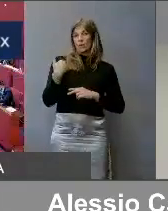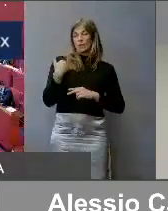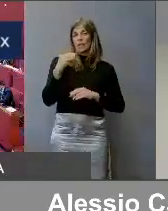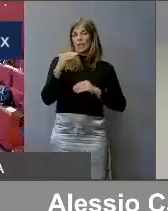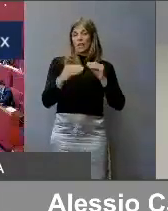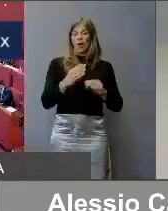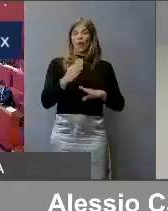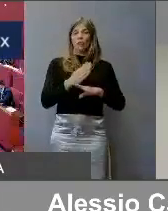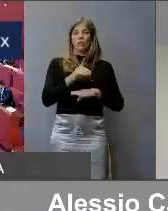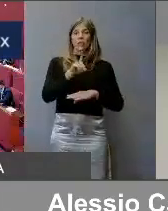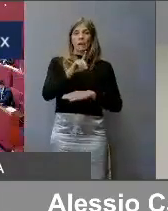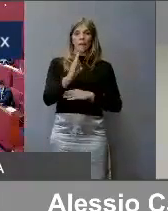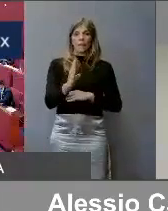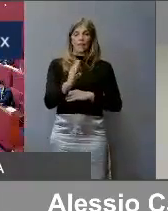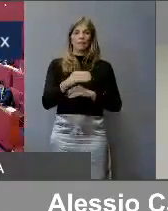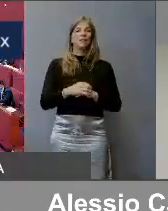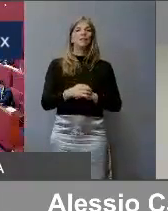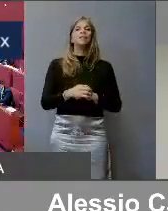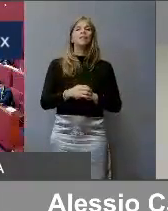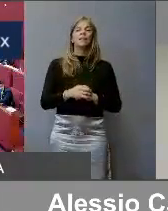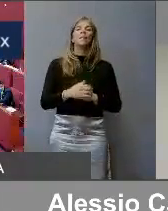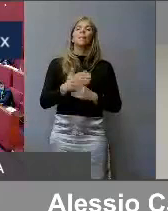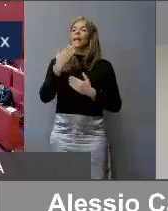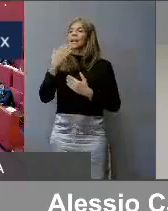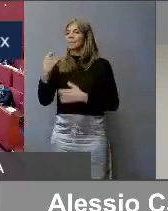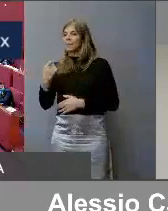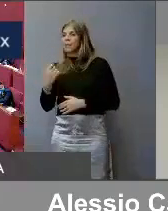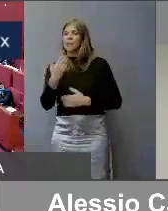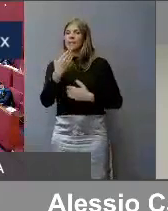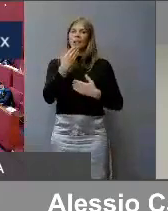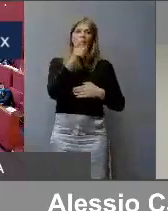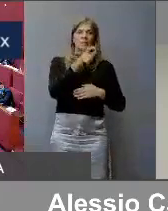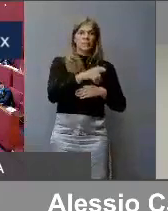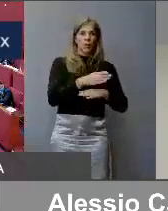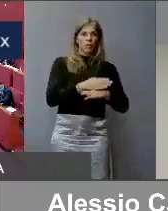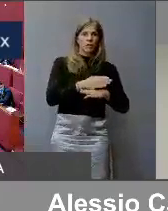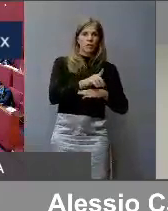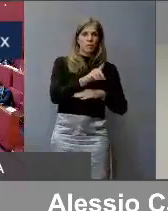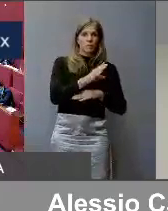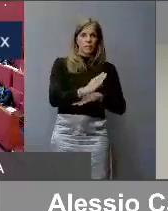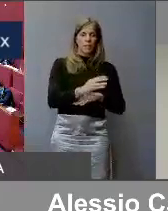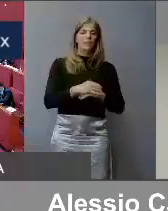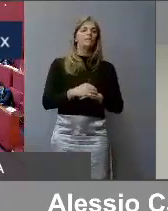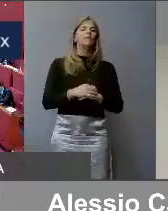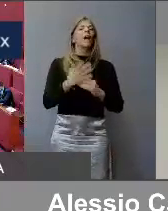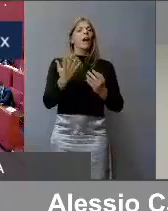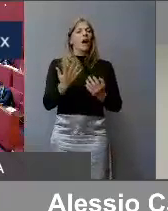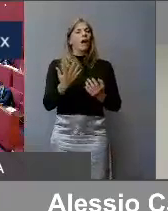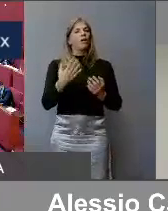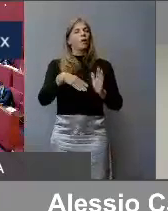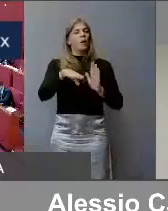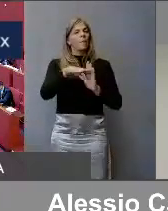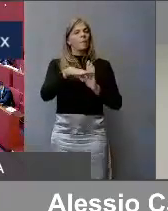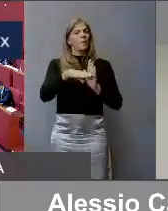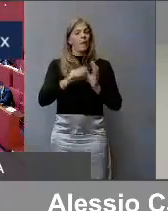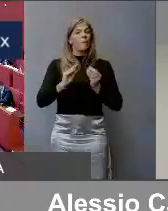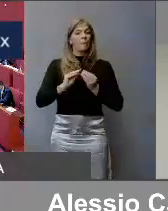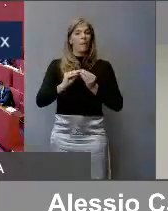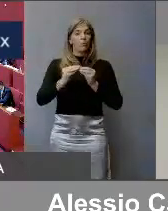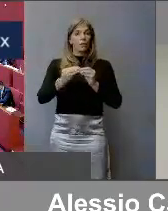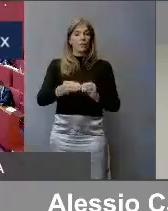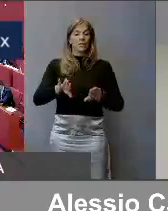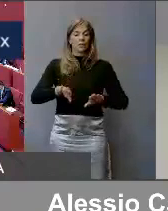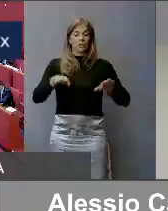grazie presidente grazie consigliere de benedictis in relazione ai programmi e quindi di manutenzione si